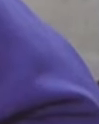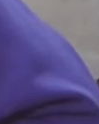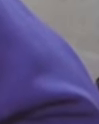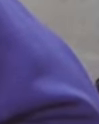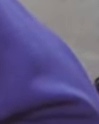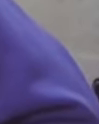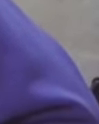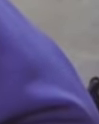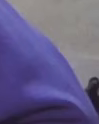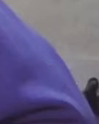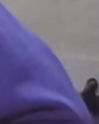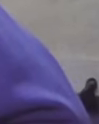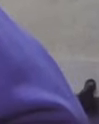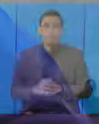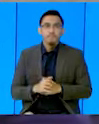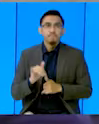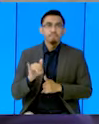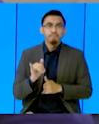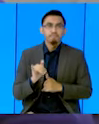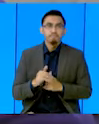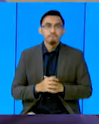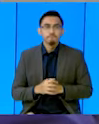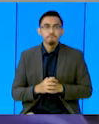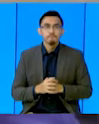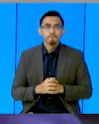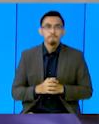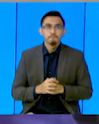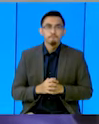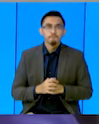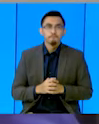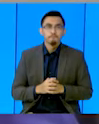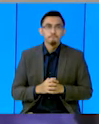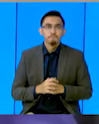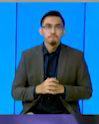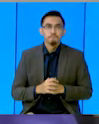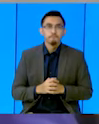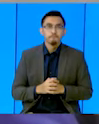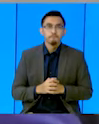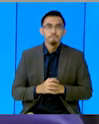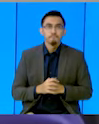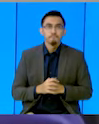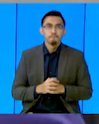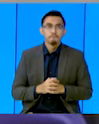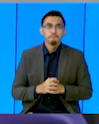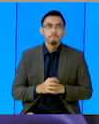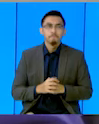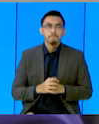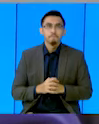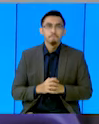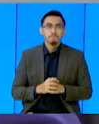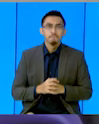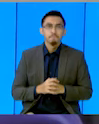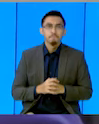Pak Aceh, Pak, kemari malam baju Pak nak aduh, sebab Pak nak aduh. Baju cuma yang pasal kuyuk tadi malam-malam petang cek itu yang aduh di badan. Berapik warna, Pak,